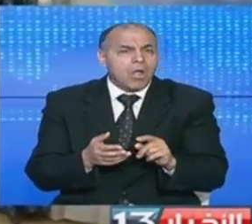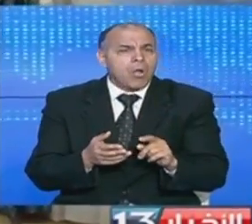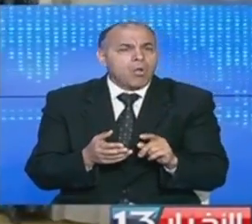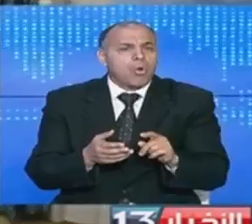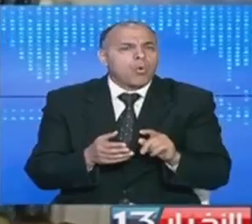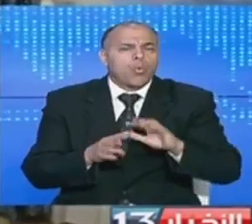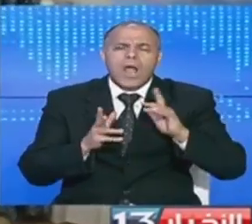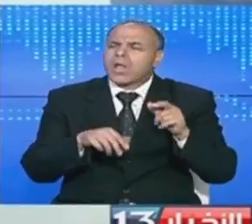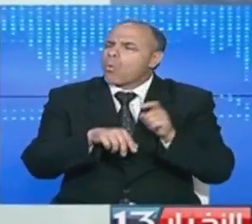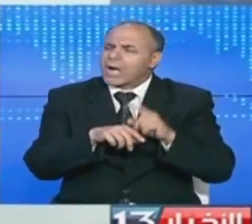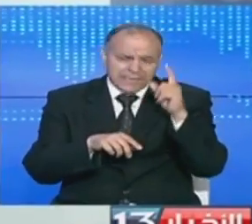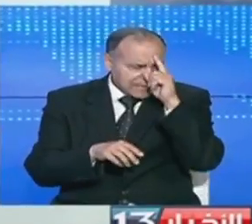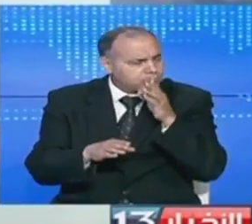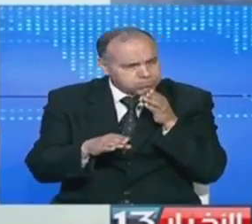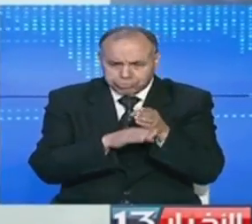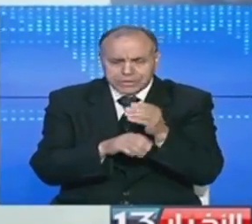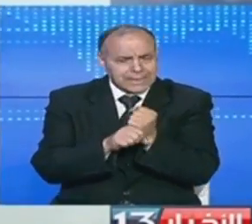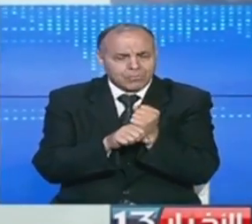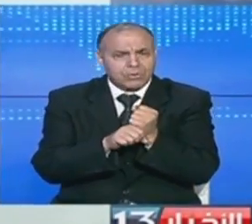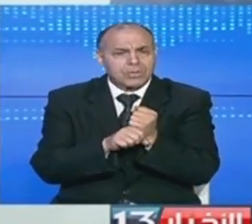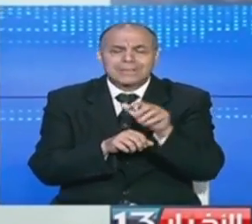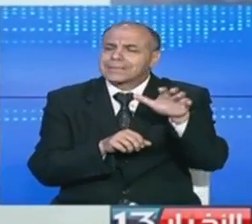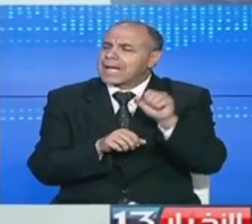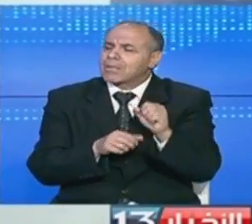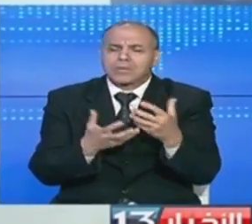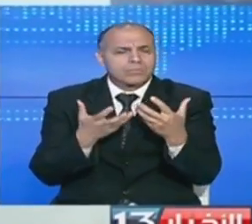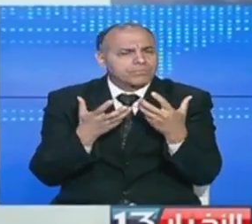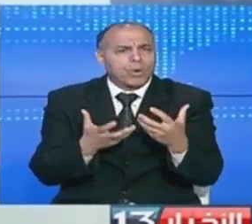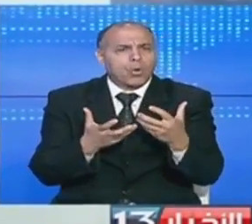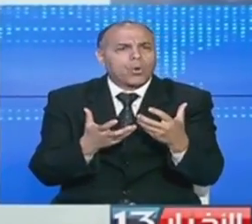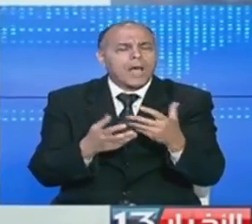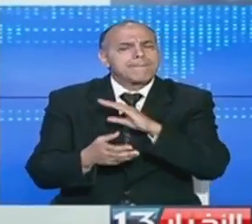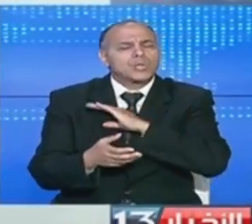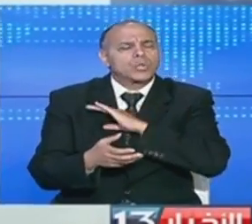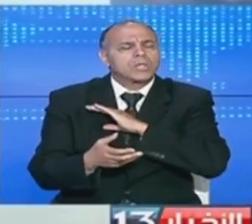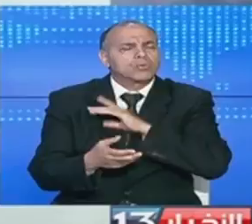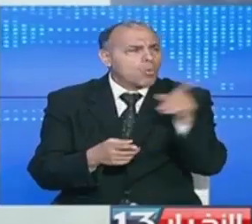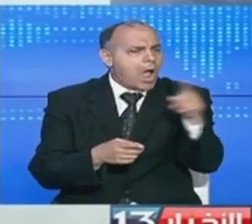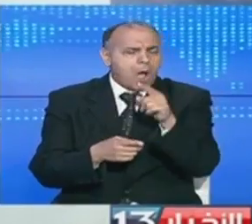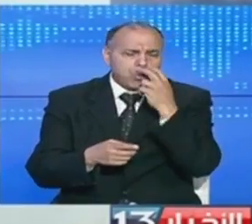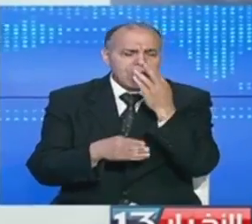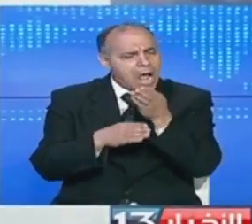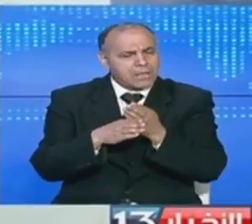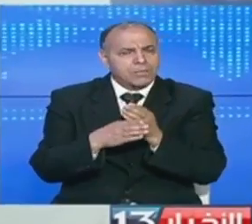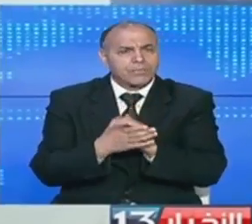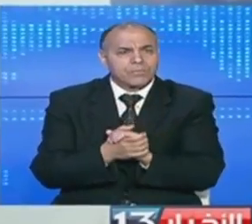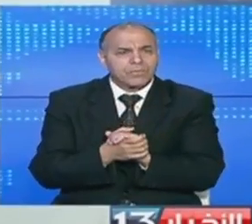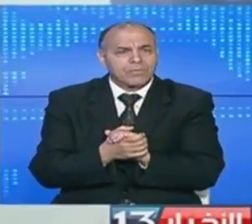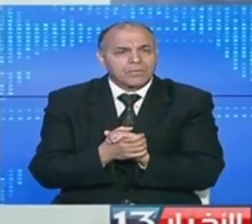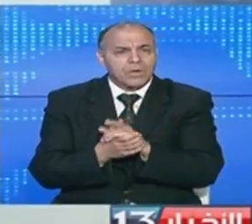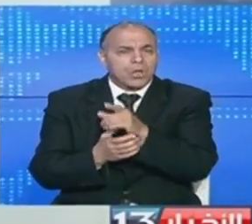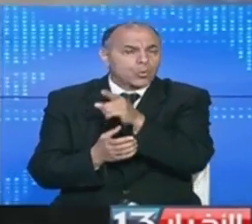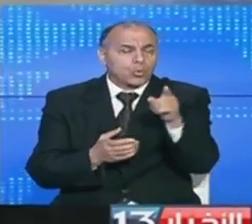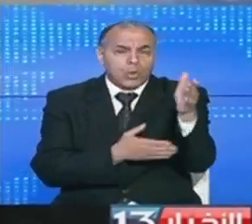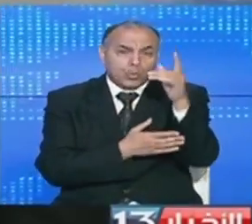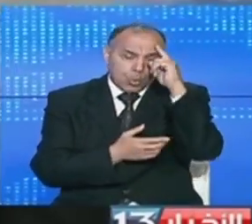وتحت أي ظرف، متى دعتكم المسؤولية لذلك. حماة هذا